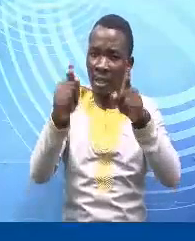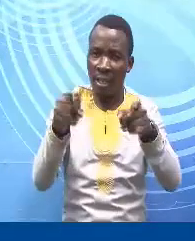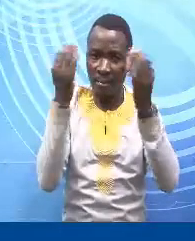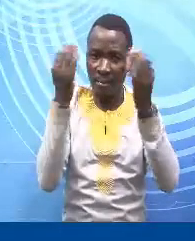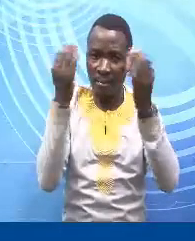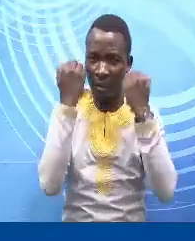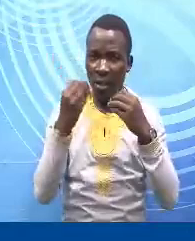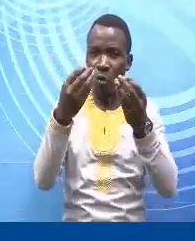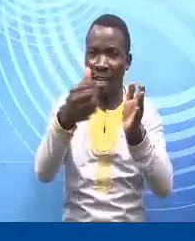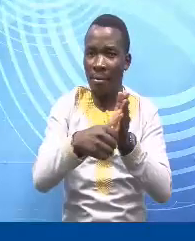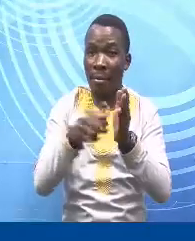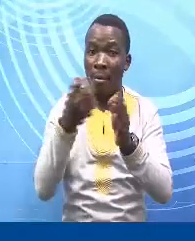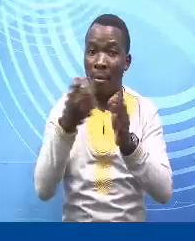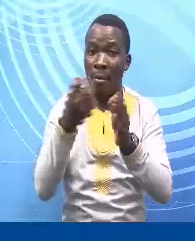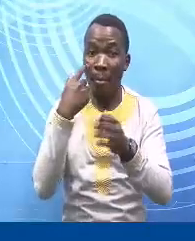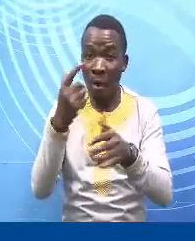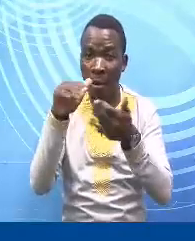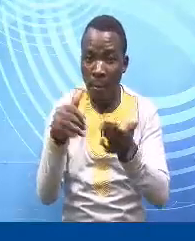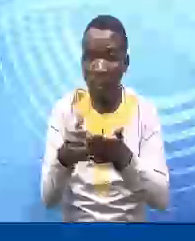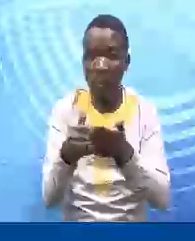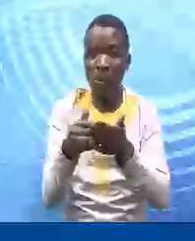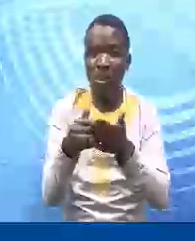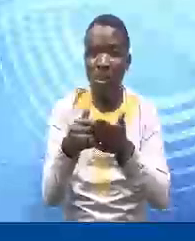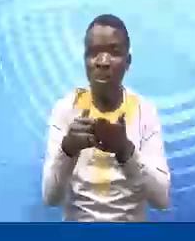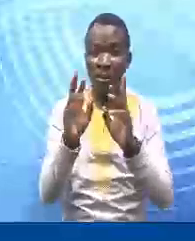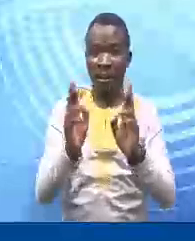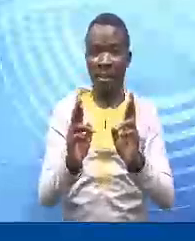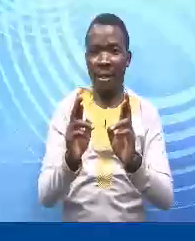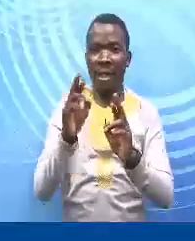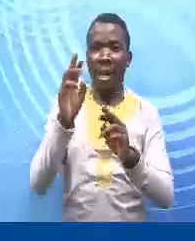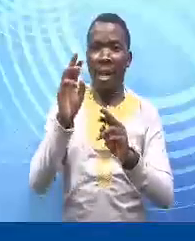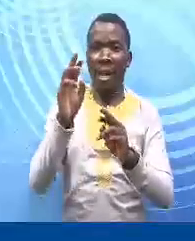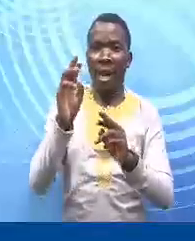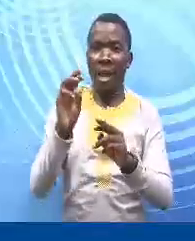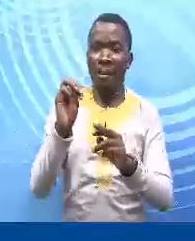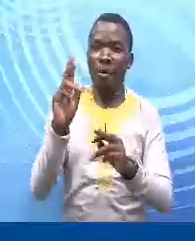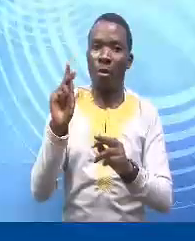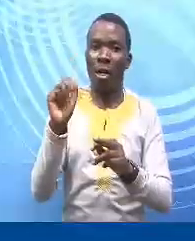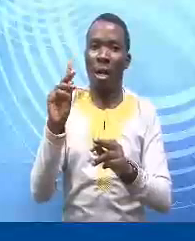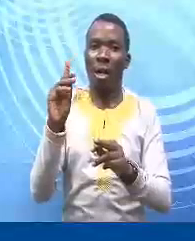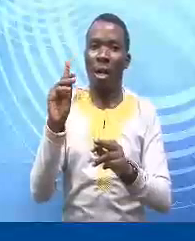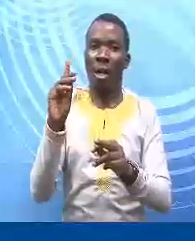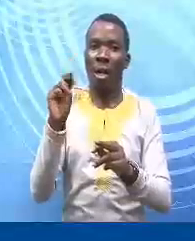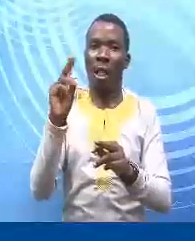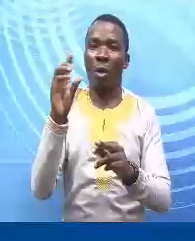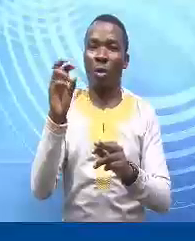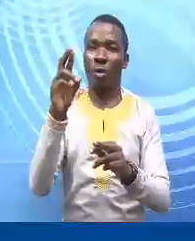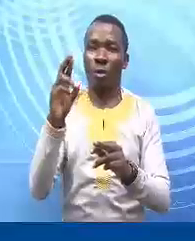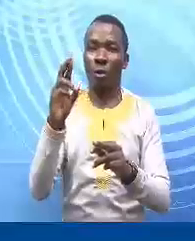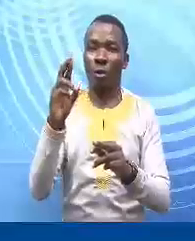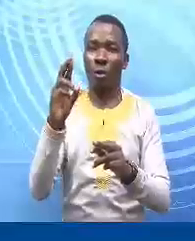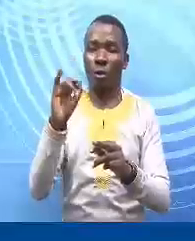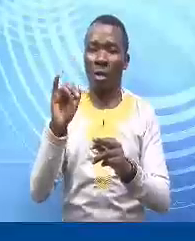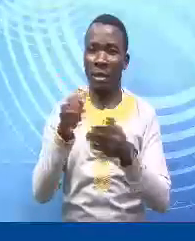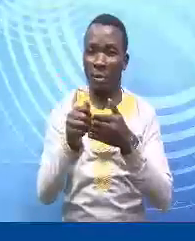ikibazo nsanga abo bose bampambamiye Mukandori Grace n'umunyamabanga nshingwabikorwa w'umurenge wa Muhima mu karere ka